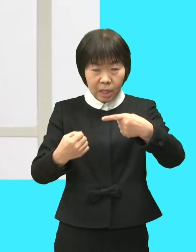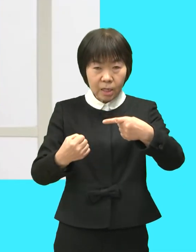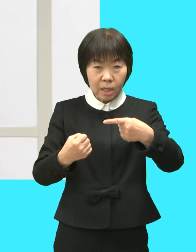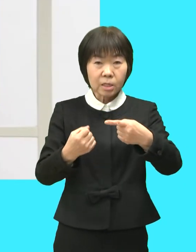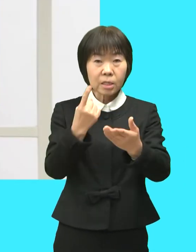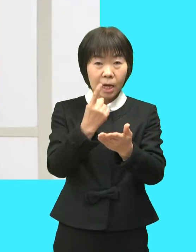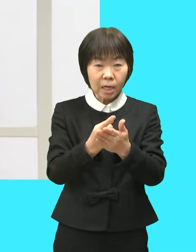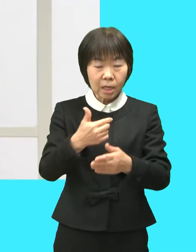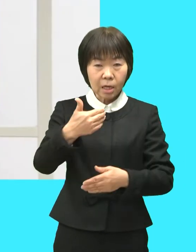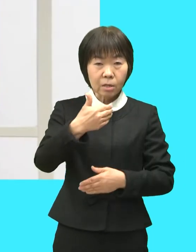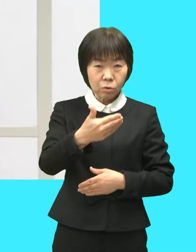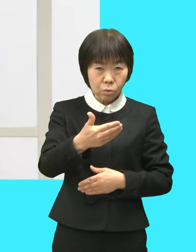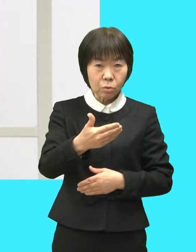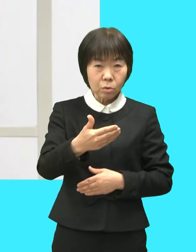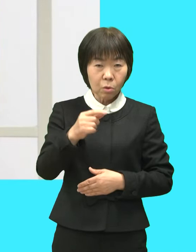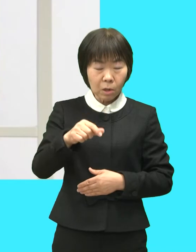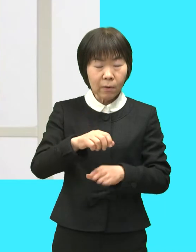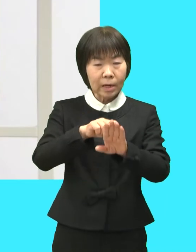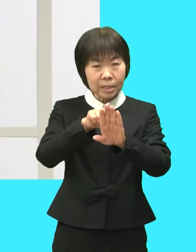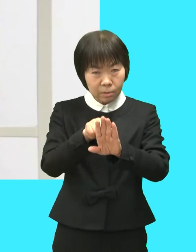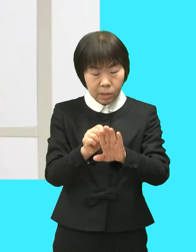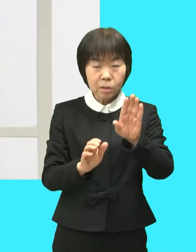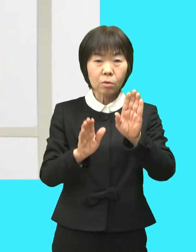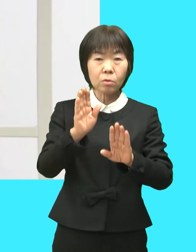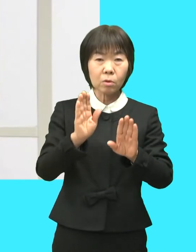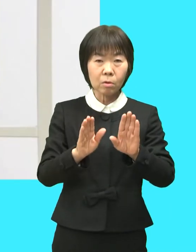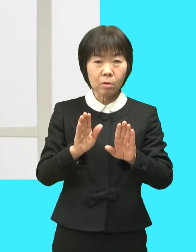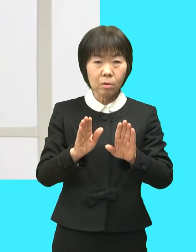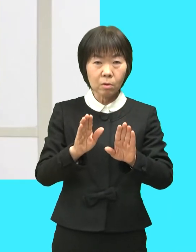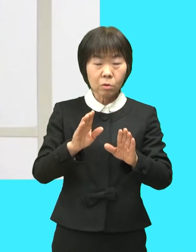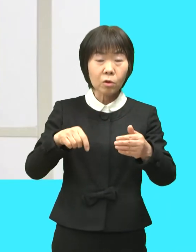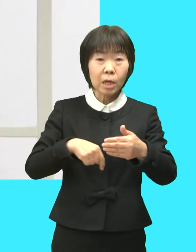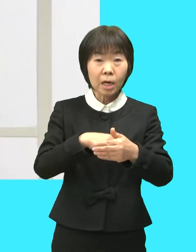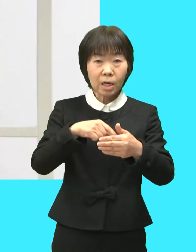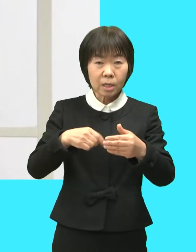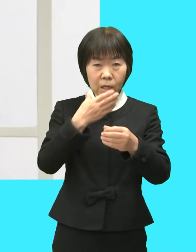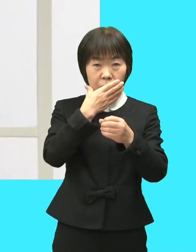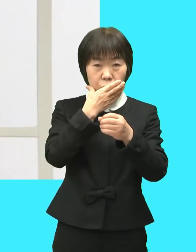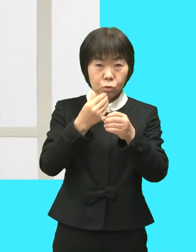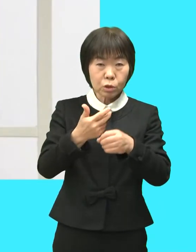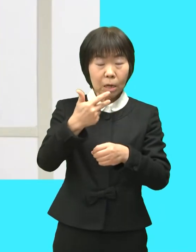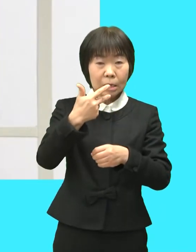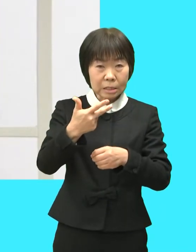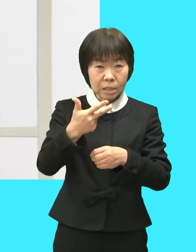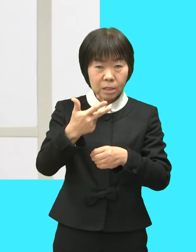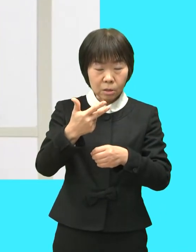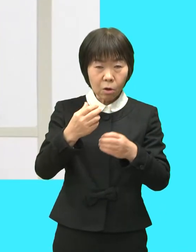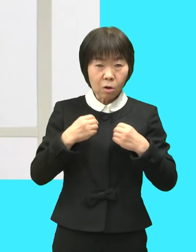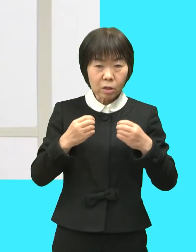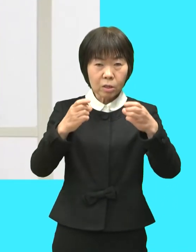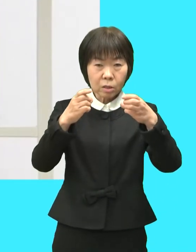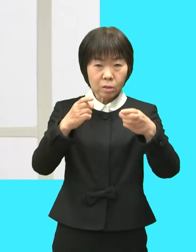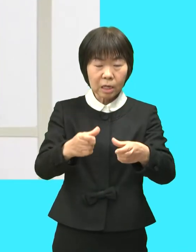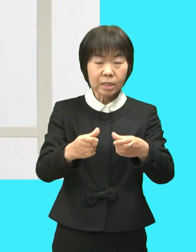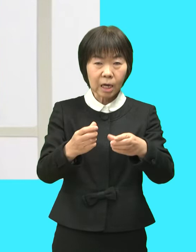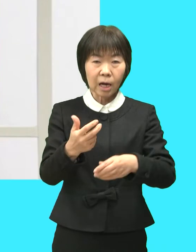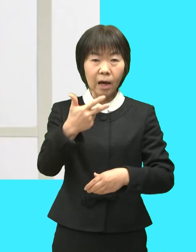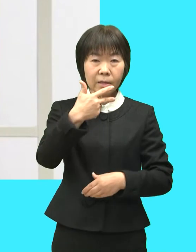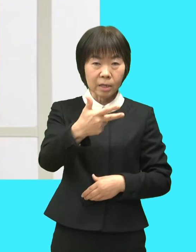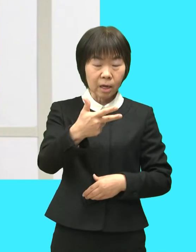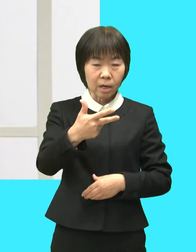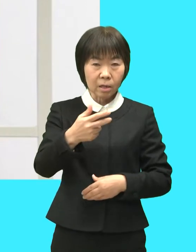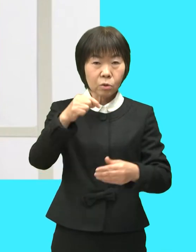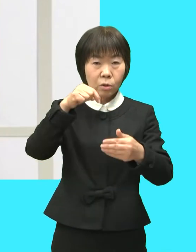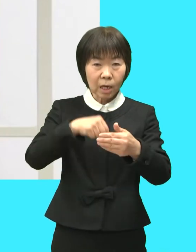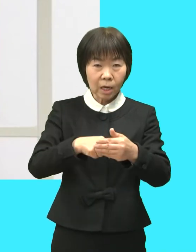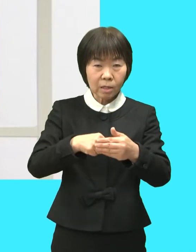ものは非常に厳しい状況でございます。しかもその中で福島市のクラスターが7件で、さらにうち